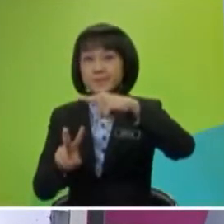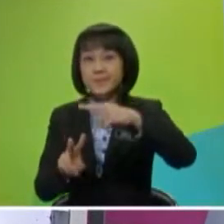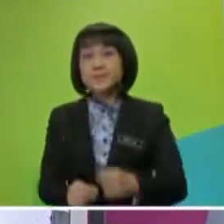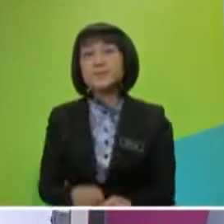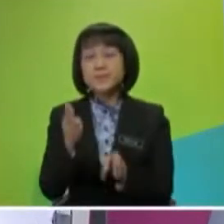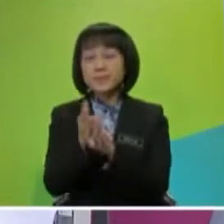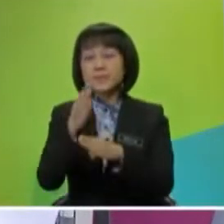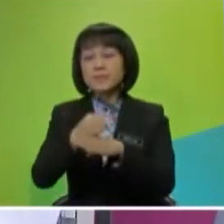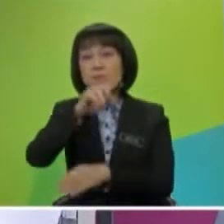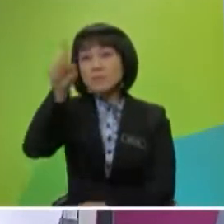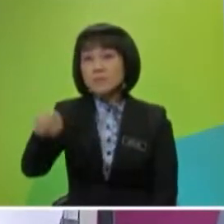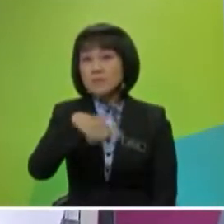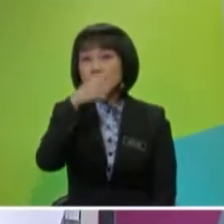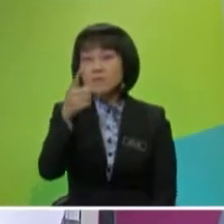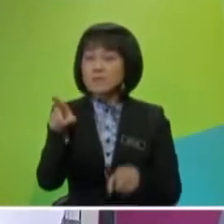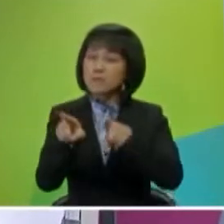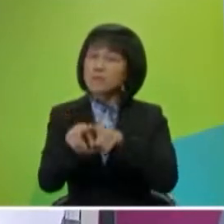bulatan bersamaan dengan berapa?